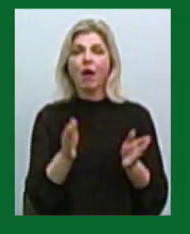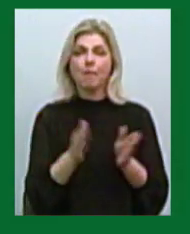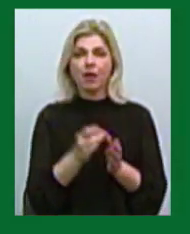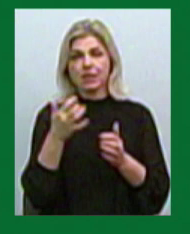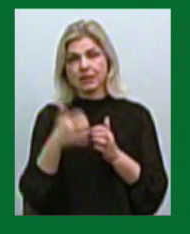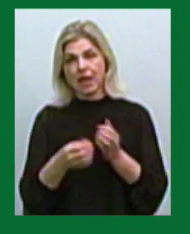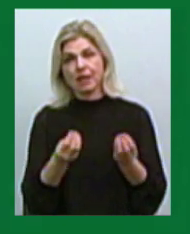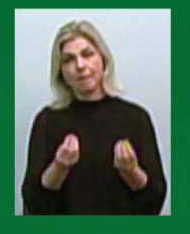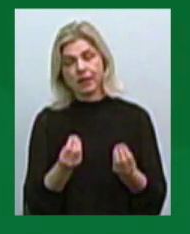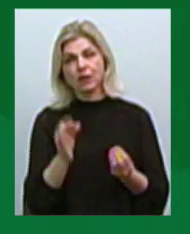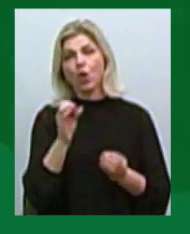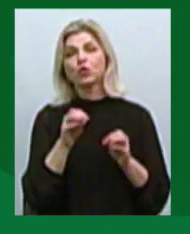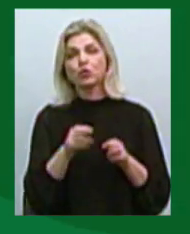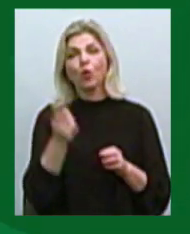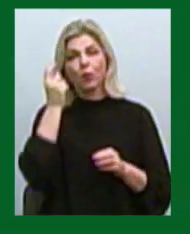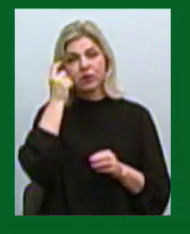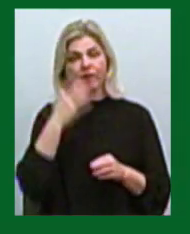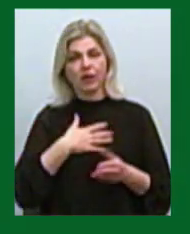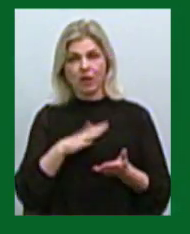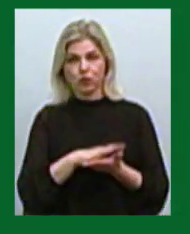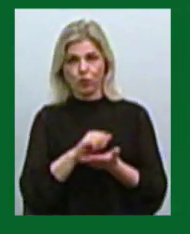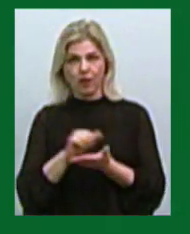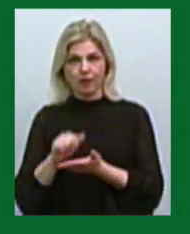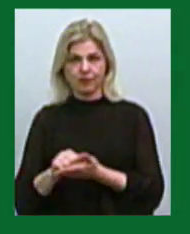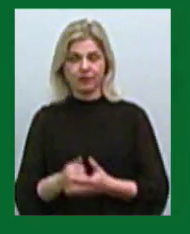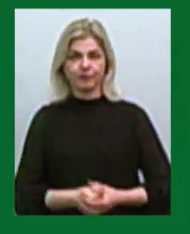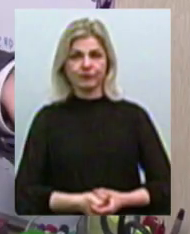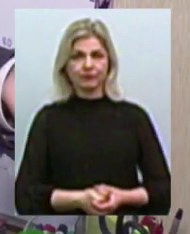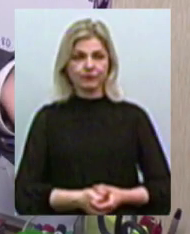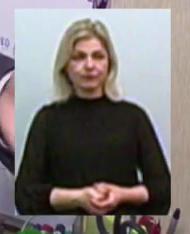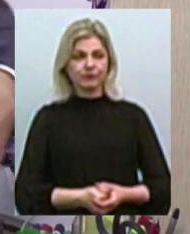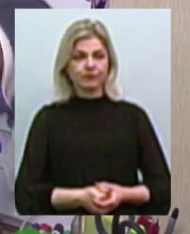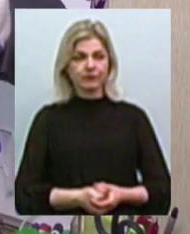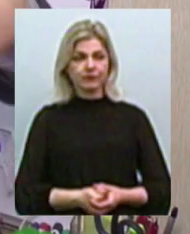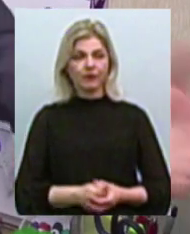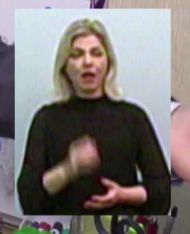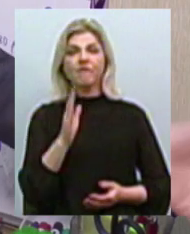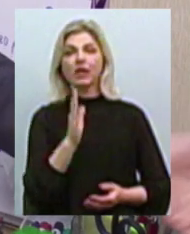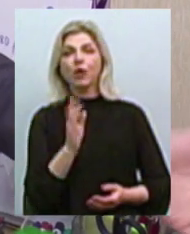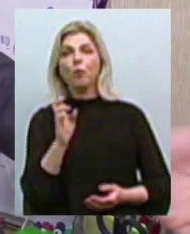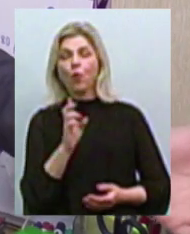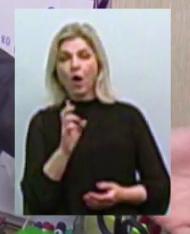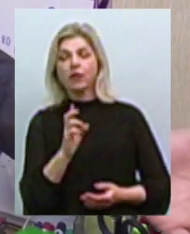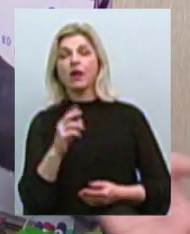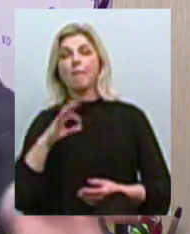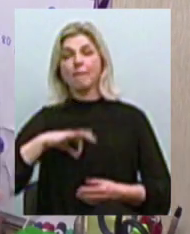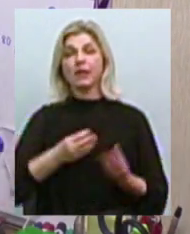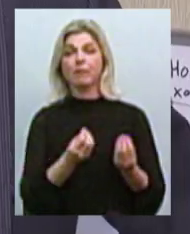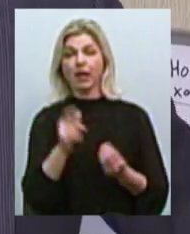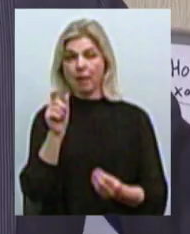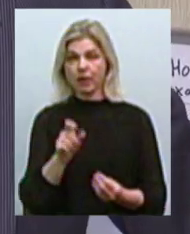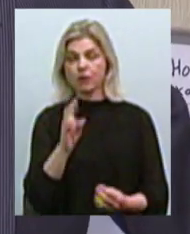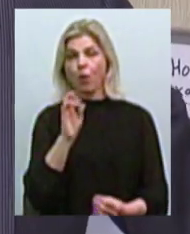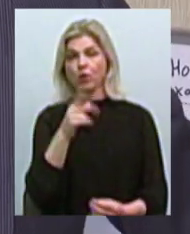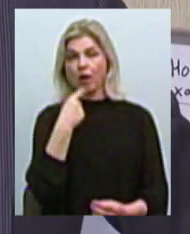бізнесу. Про що йдеться, дізнавались кореспонденти Суспільного. Віталій Бухан – фізична особа-підприємець. Чоловік